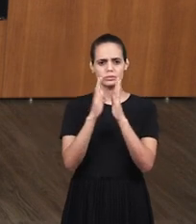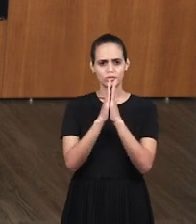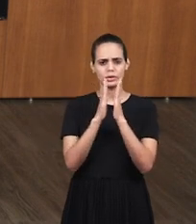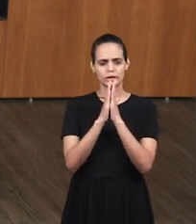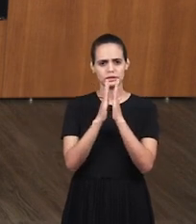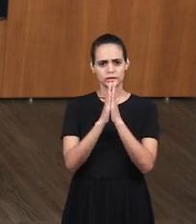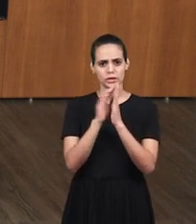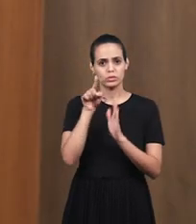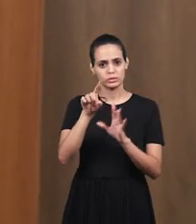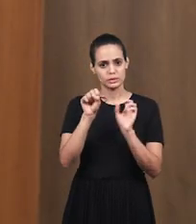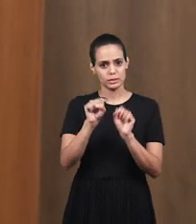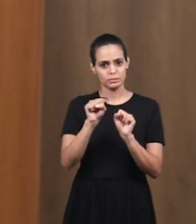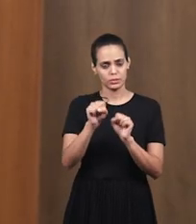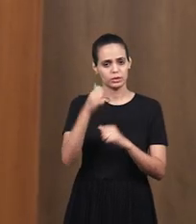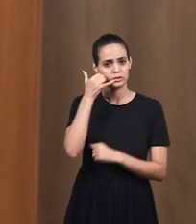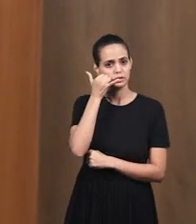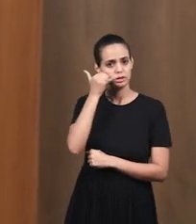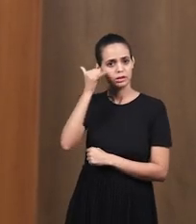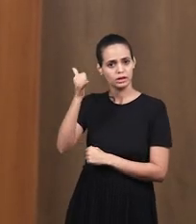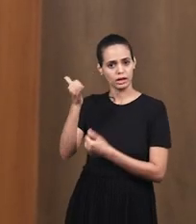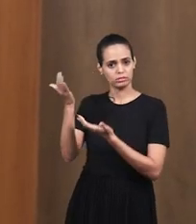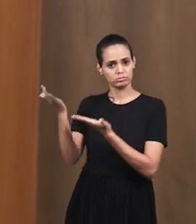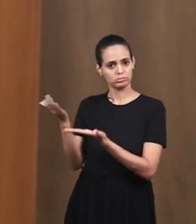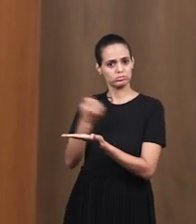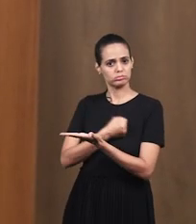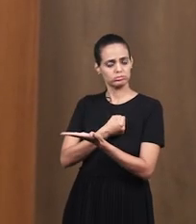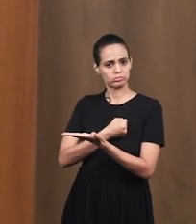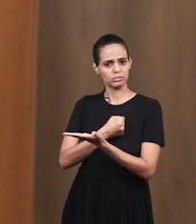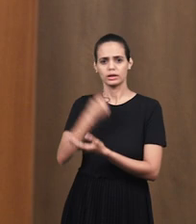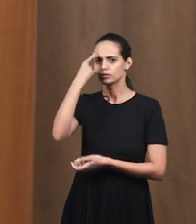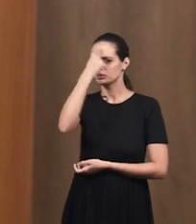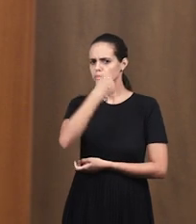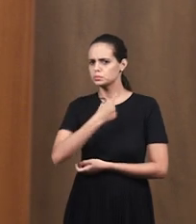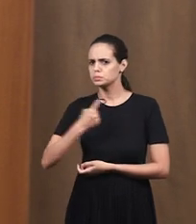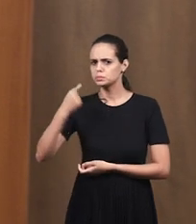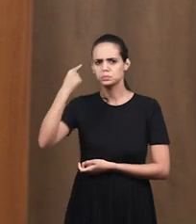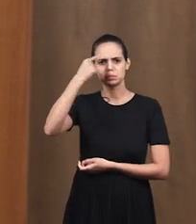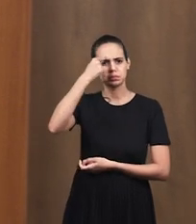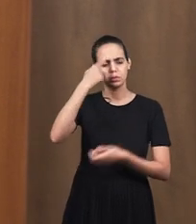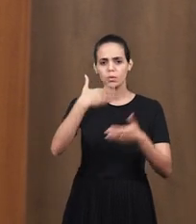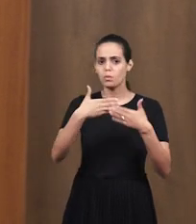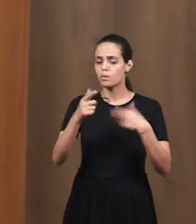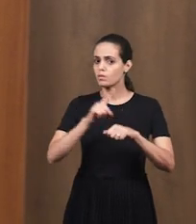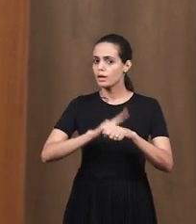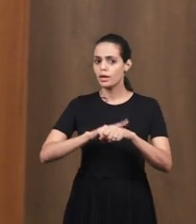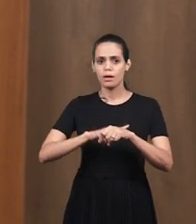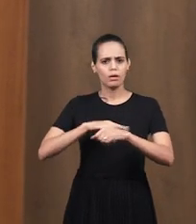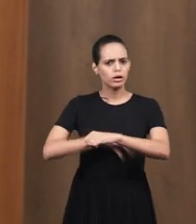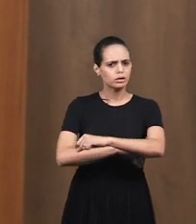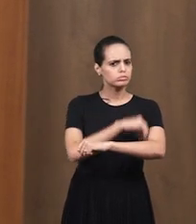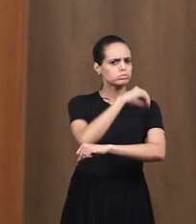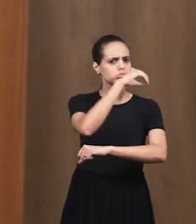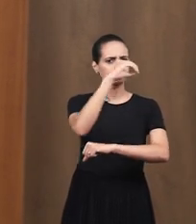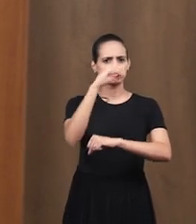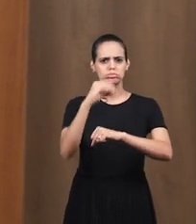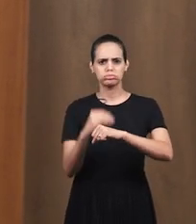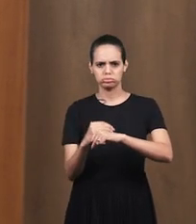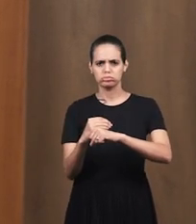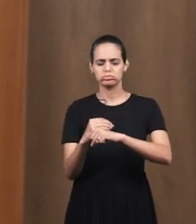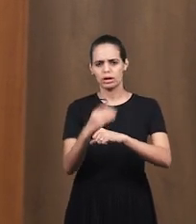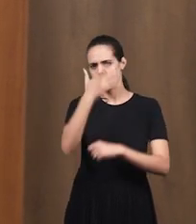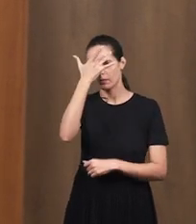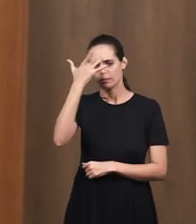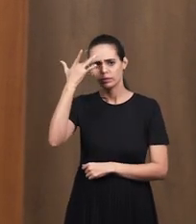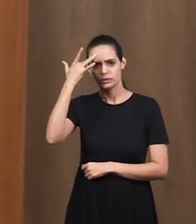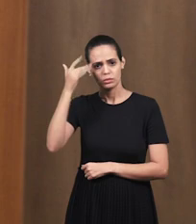même d'une prière. Vous pouvez appeler ce numéro n'importe quel moment de la journée, 24 heures, il y aura